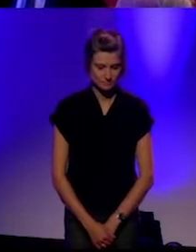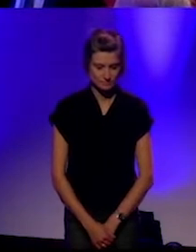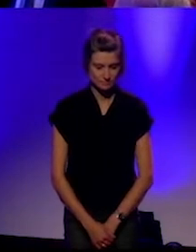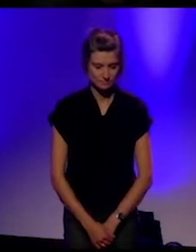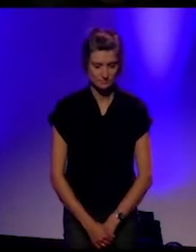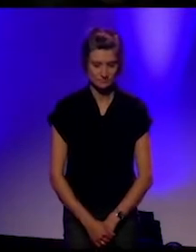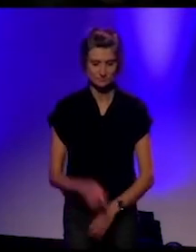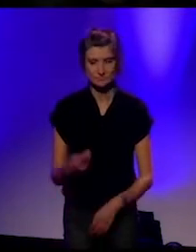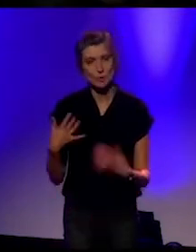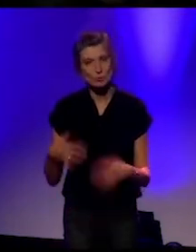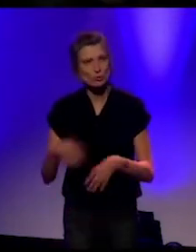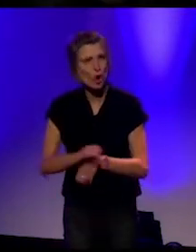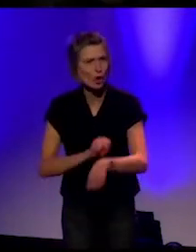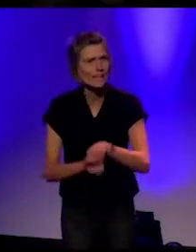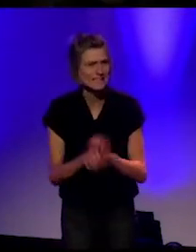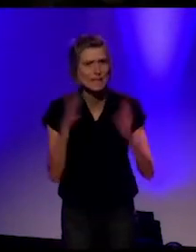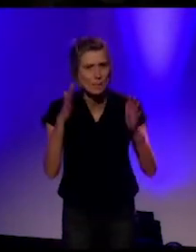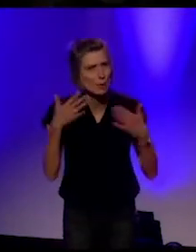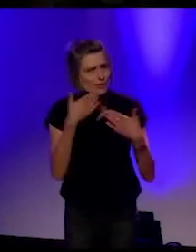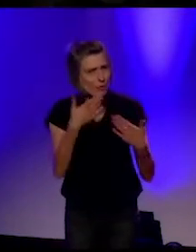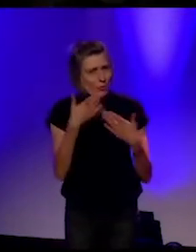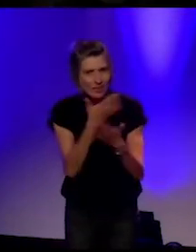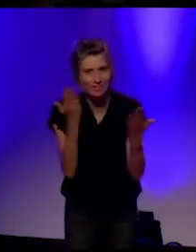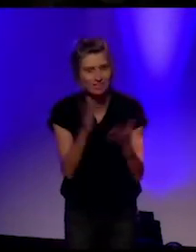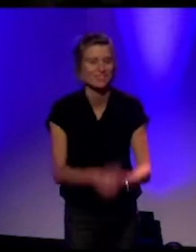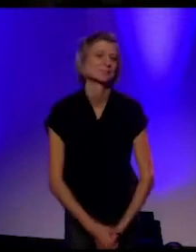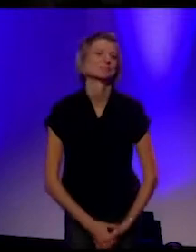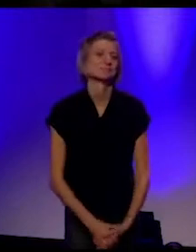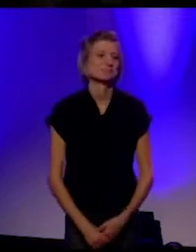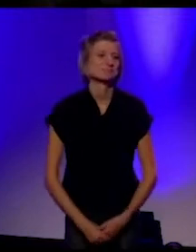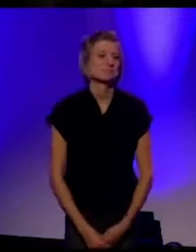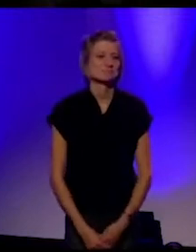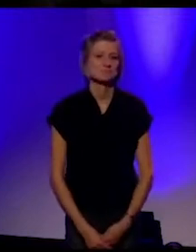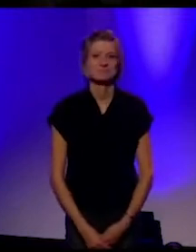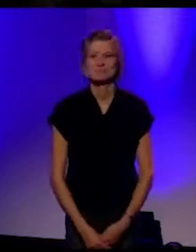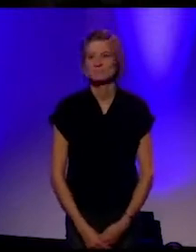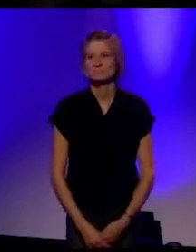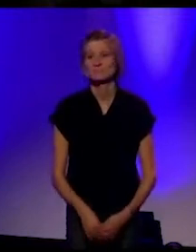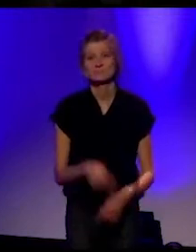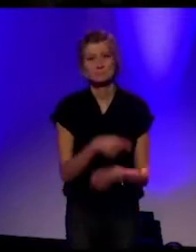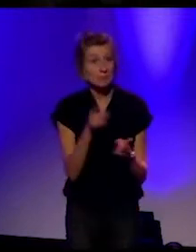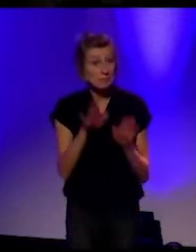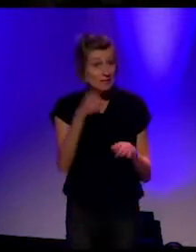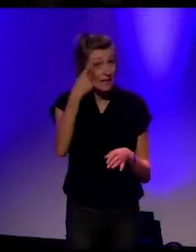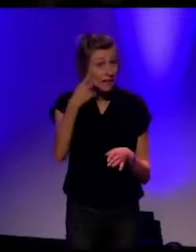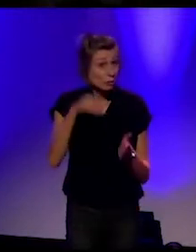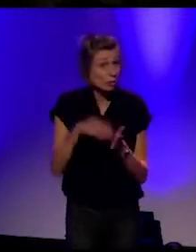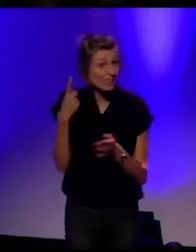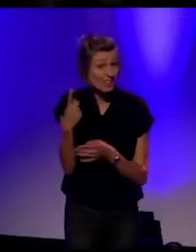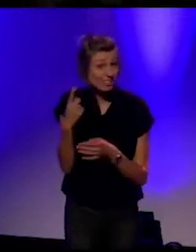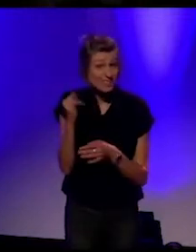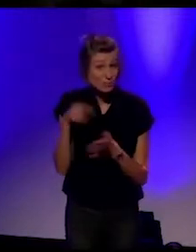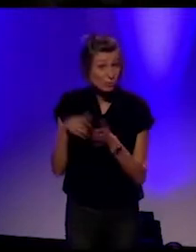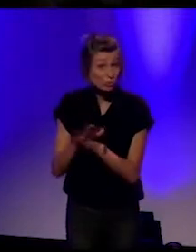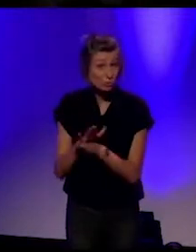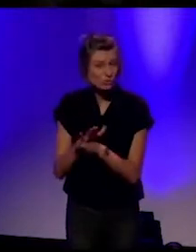Dat was een geëngageerd applaus. Mijn dank daarvoor. U denkt nu wellicht, nu rest hem nog één opdracht. Er